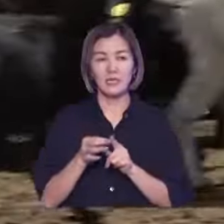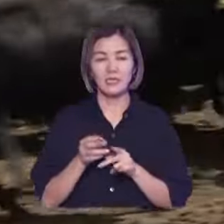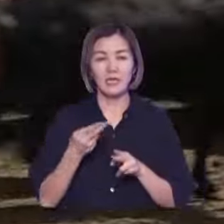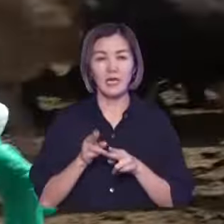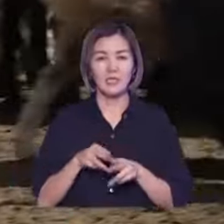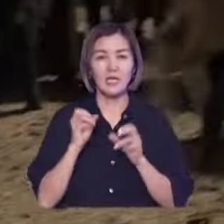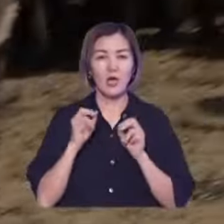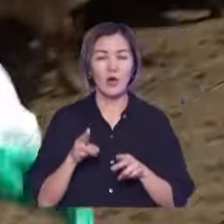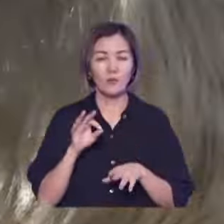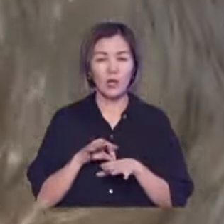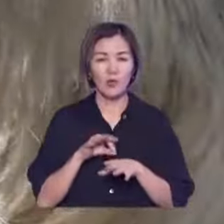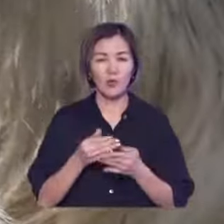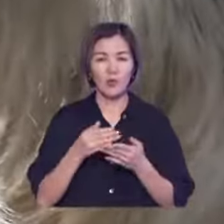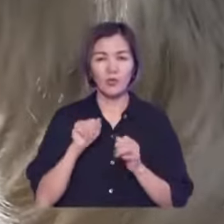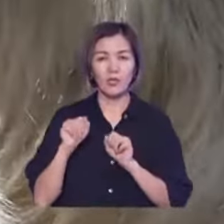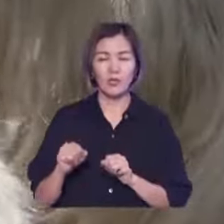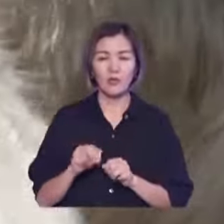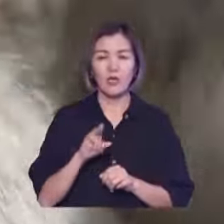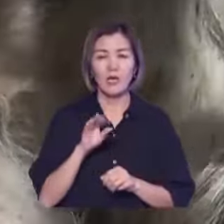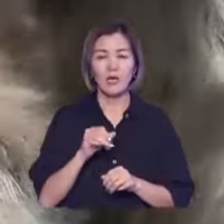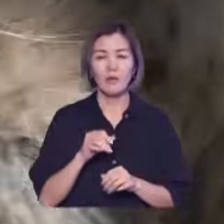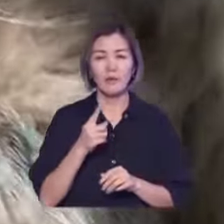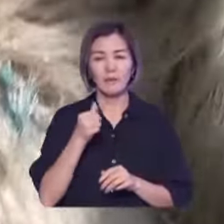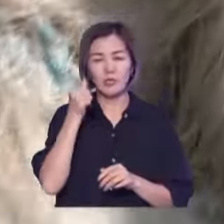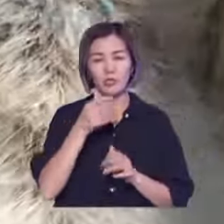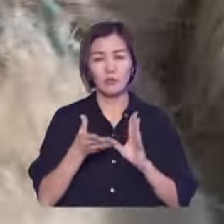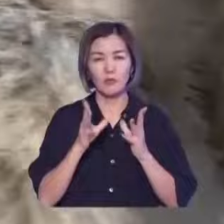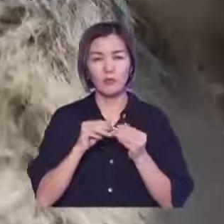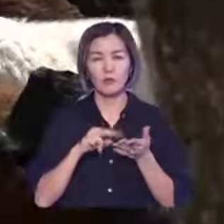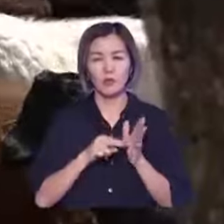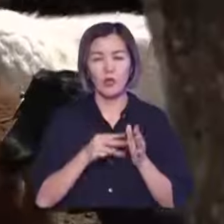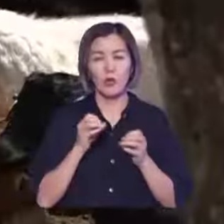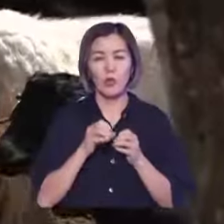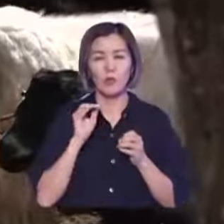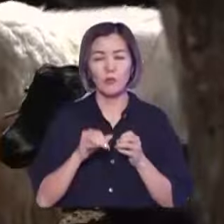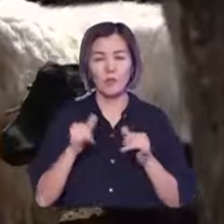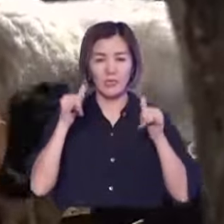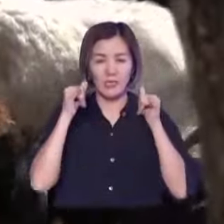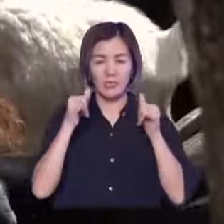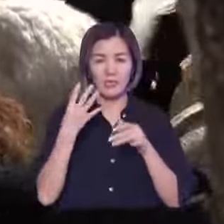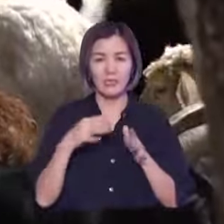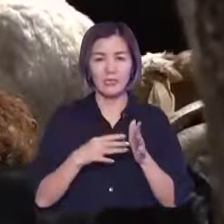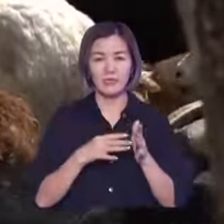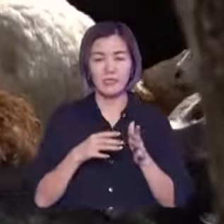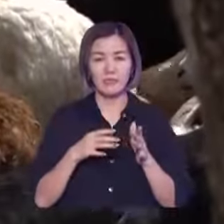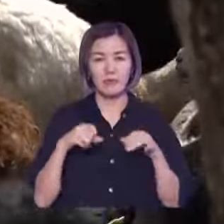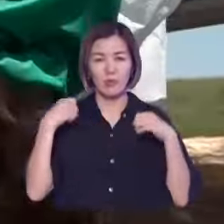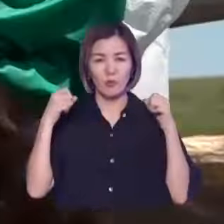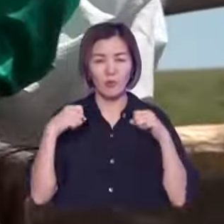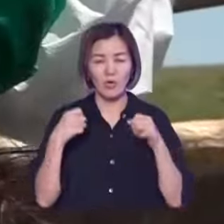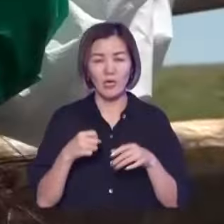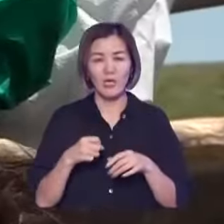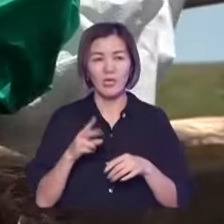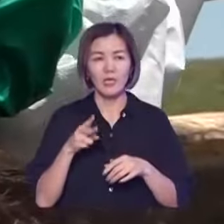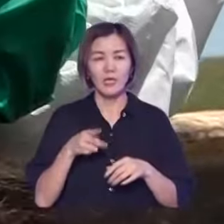мал аурулардың алдын алу. Қапал ауылдық округінде жылдық жоспар бойынша 10 мыңға жоқ ірі қара мен 48 мың ұсақ малға